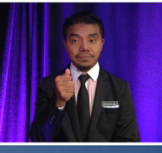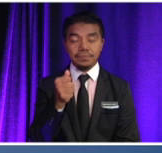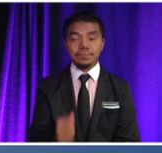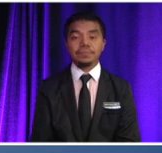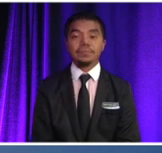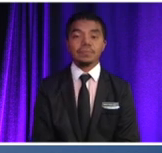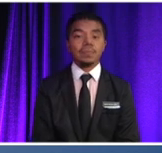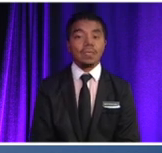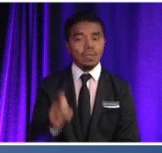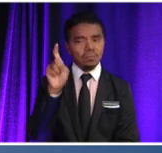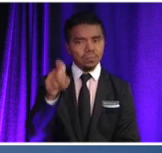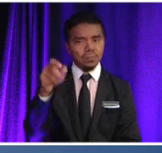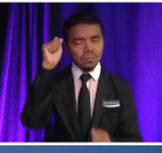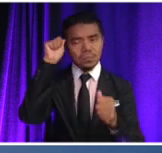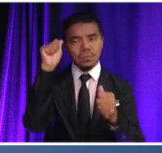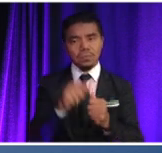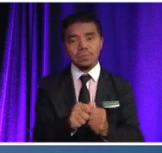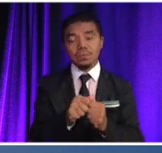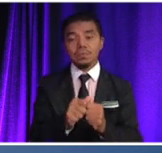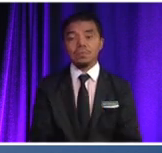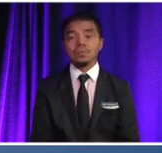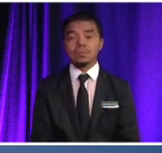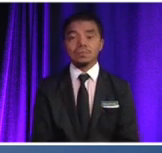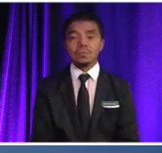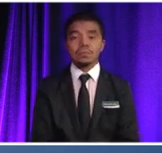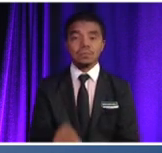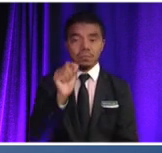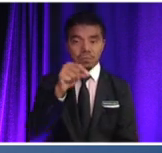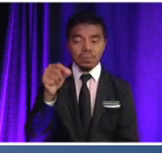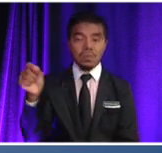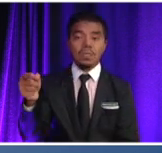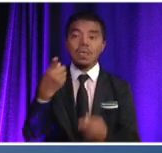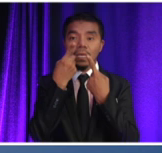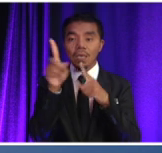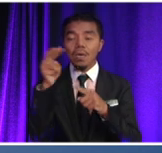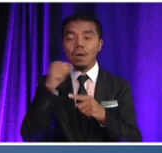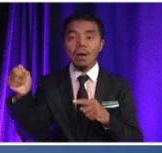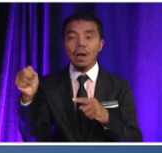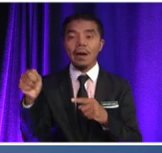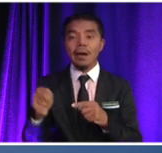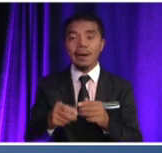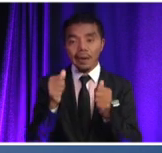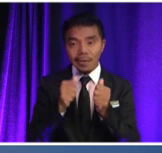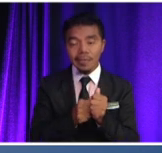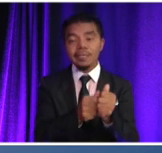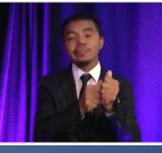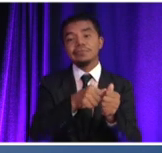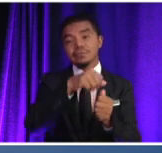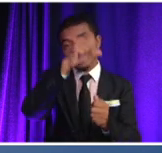perlu ingat ya kita kena tulis jawaban berdasarkan kepada kehendak arahan